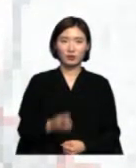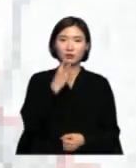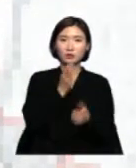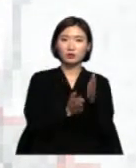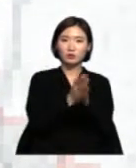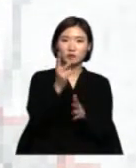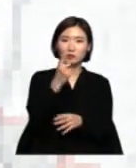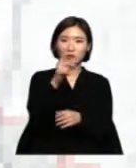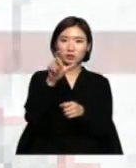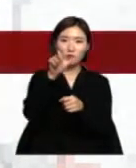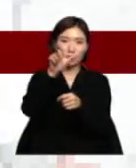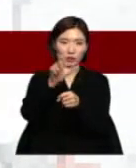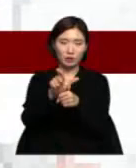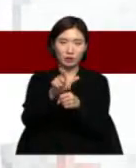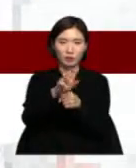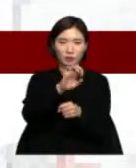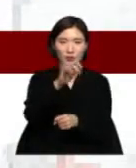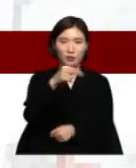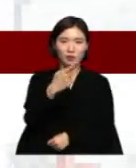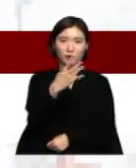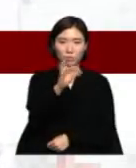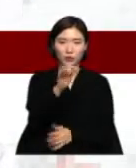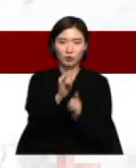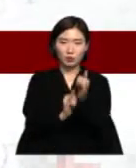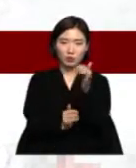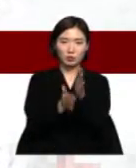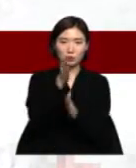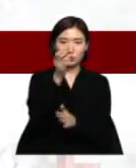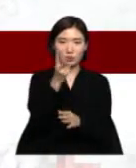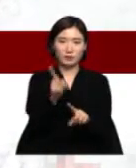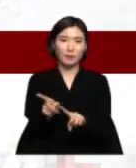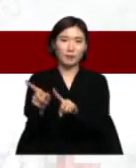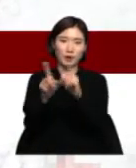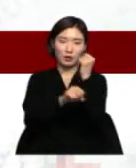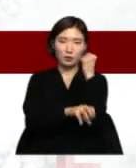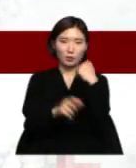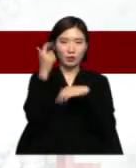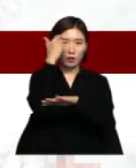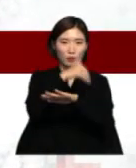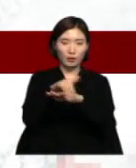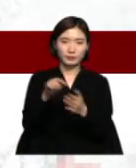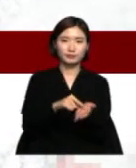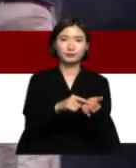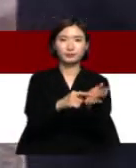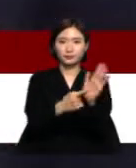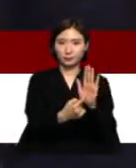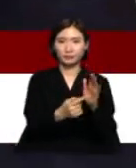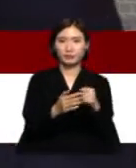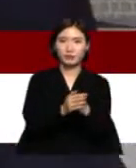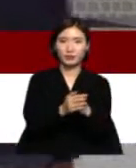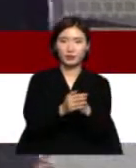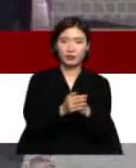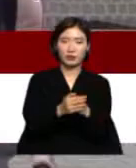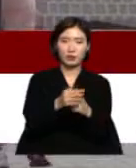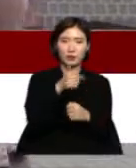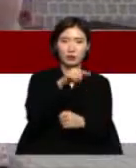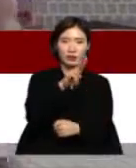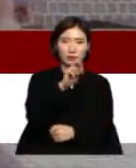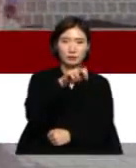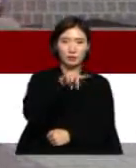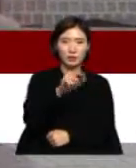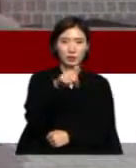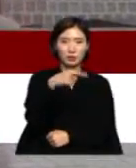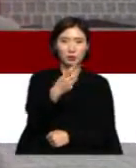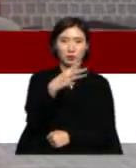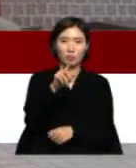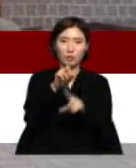서울시는 2015년 필동을 역사도심으로 재생하겠다는 기본 계획을 발표했습니다. 남산골 한옥마을 등의